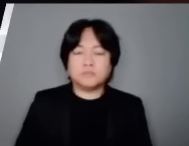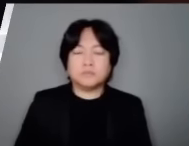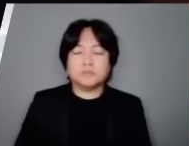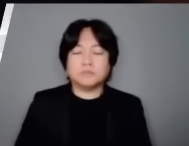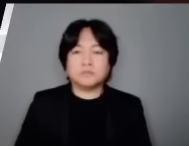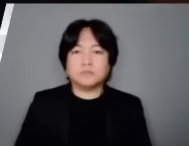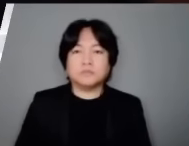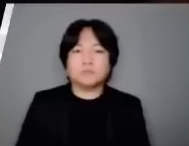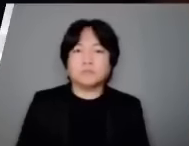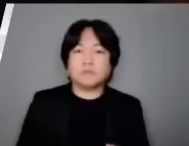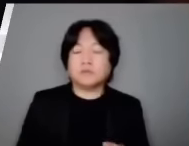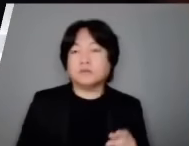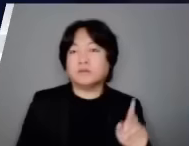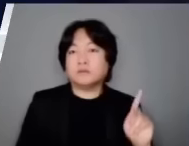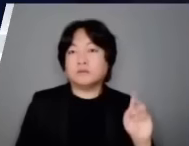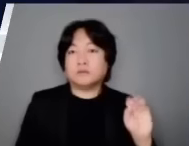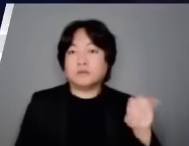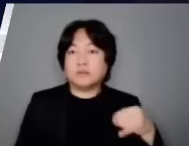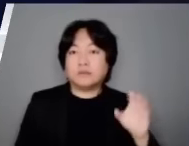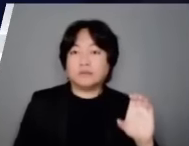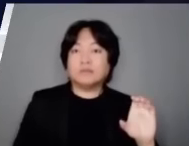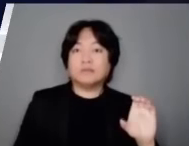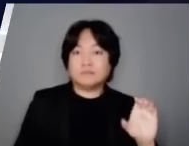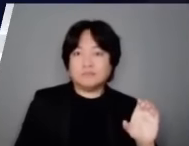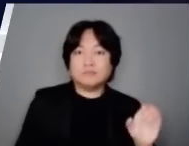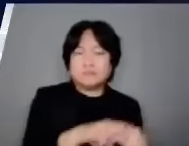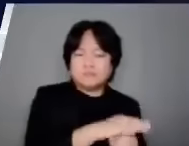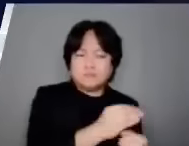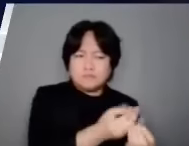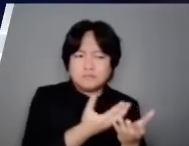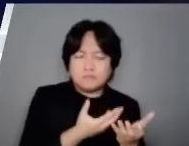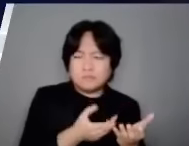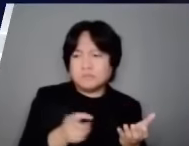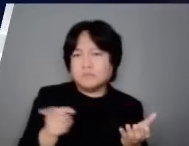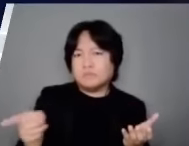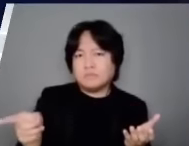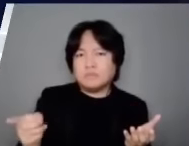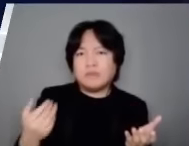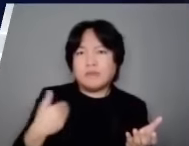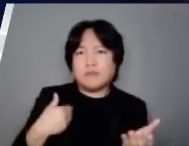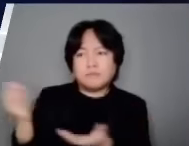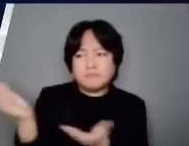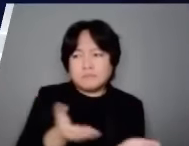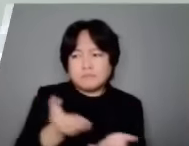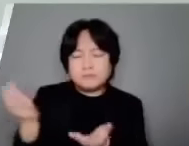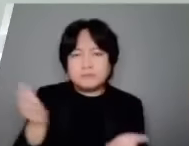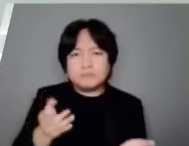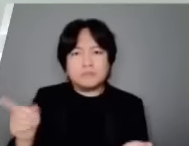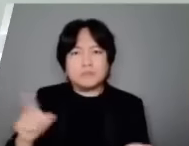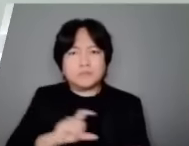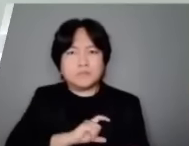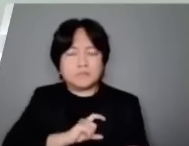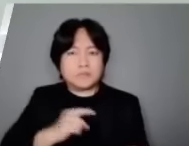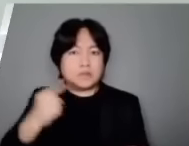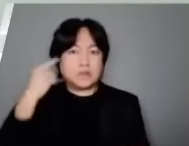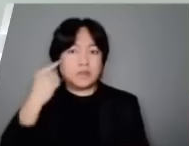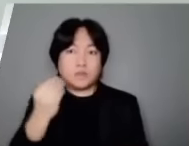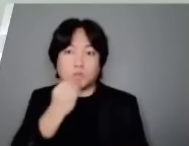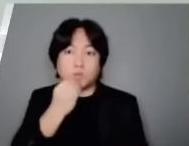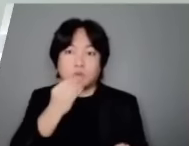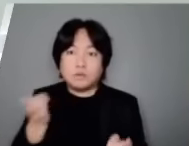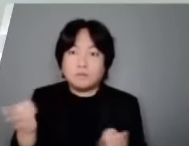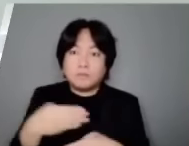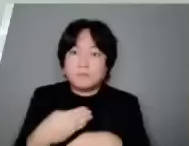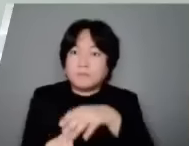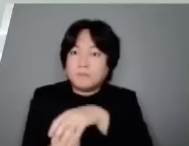ding aakalaing pagkain, pero concrete cutter pala nang idaan sa scanner. The ground commander doesn't want